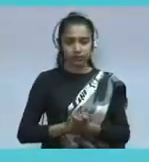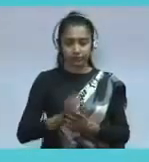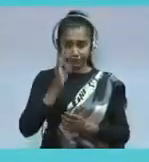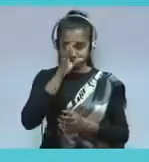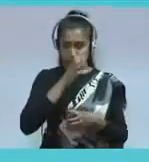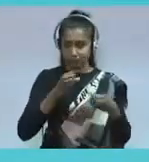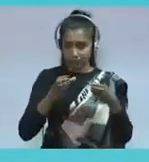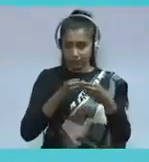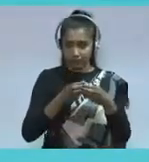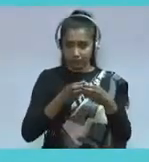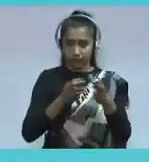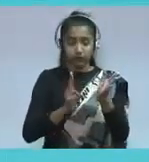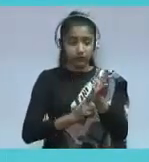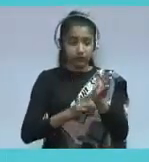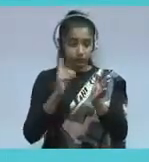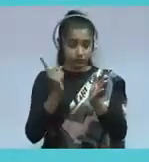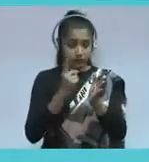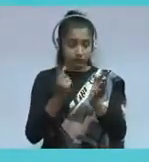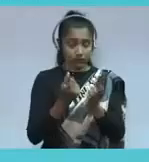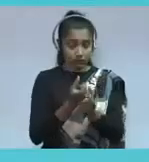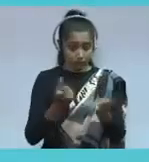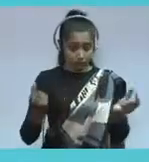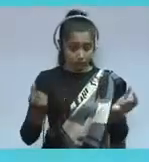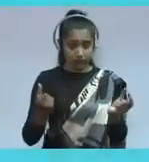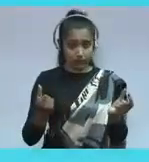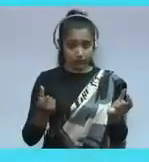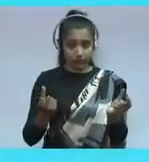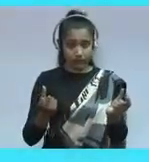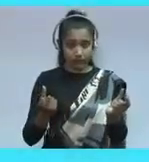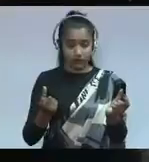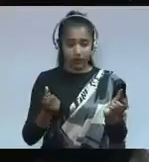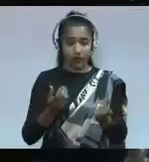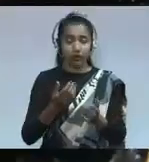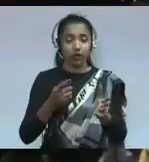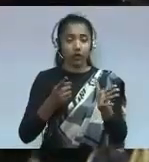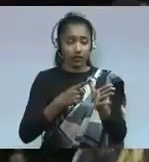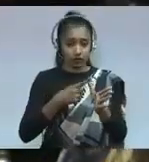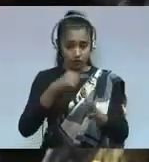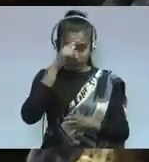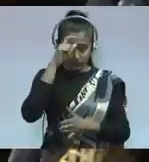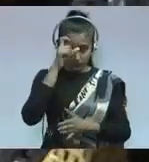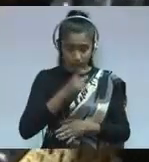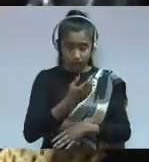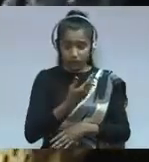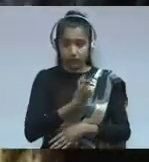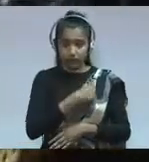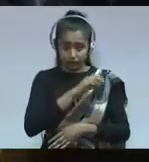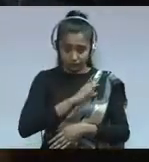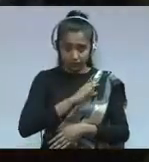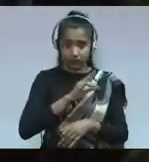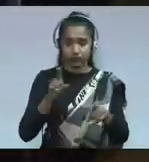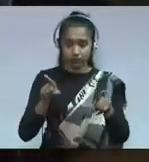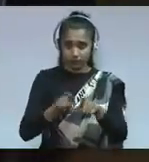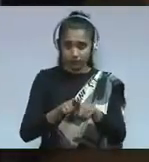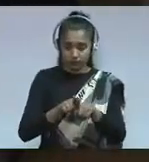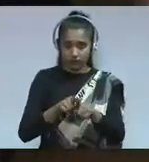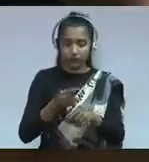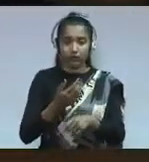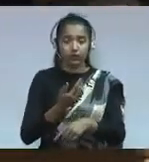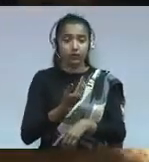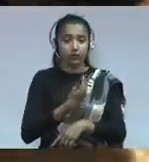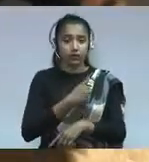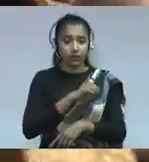පක්ෂයේ ජාතික මණ්ඩලය, පූජ්‍ය බෝමිරිය අතුල සිරිහිමි, පූජ්‍ය හෙල්ලන දීපාලෝක හිමි,